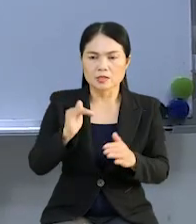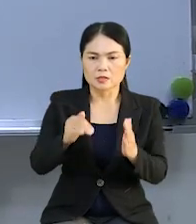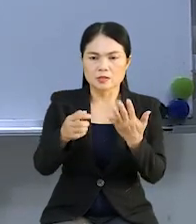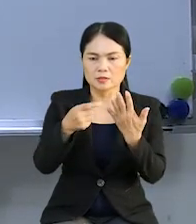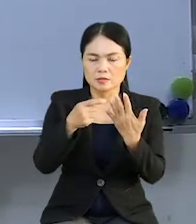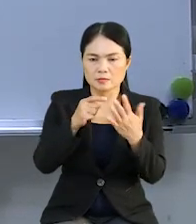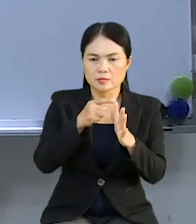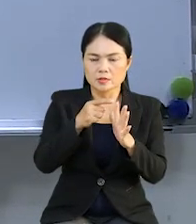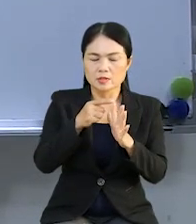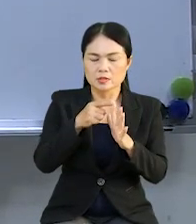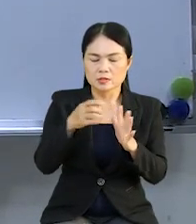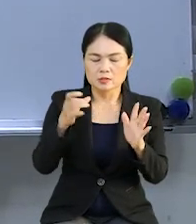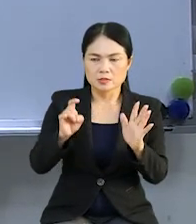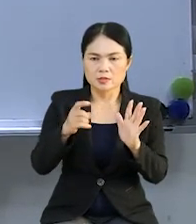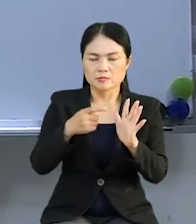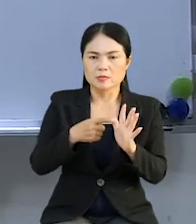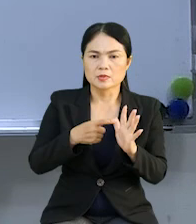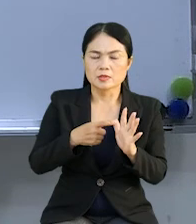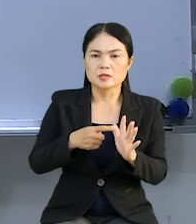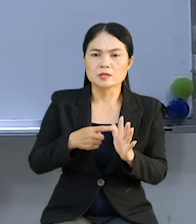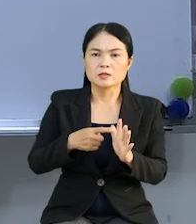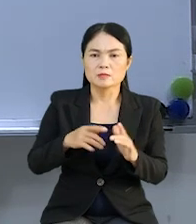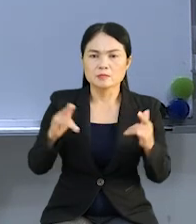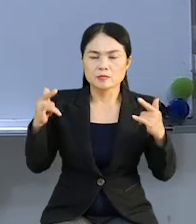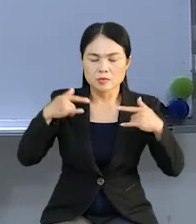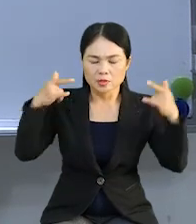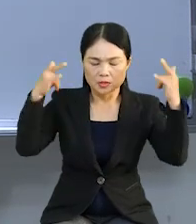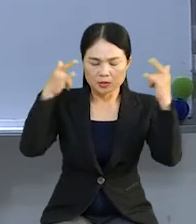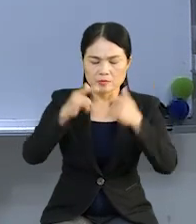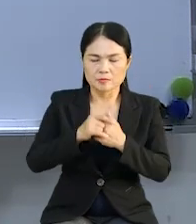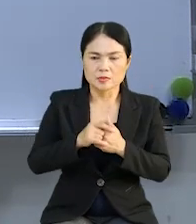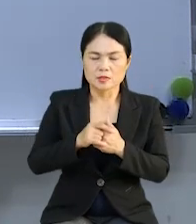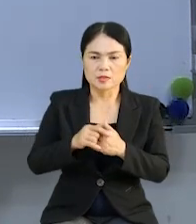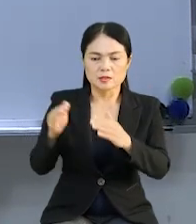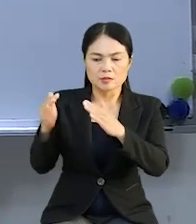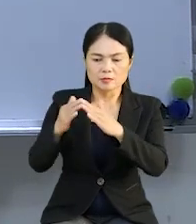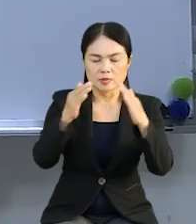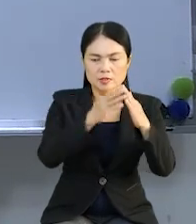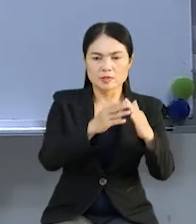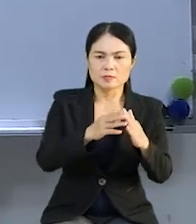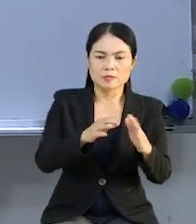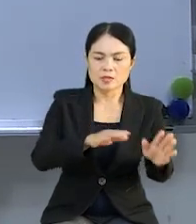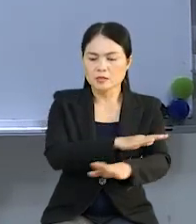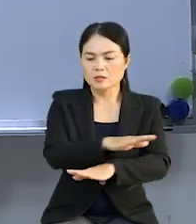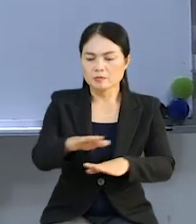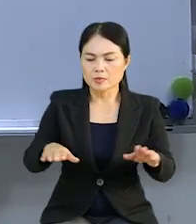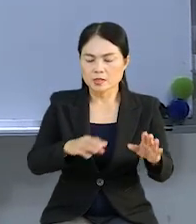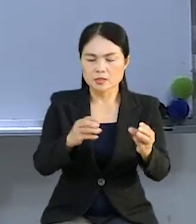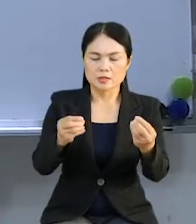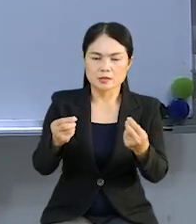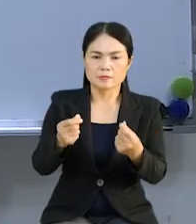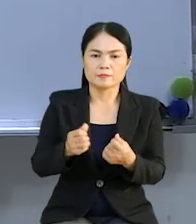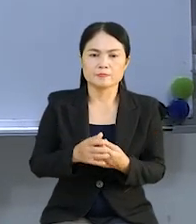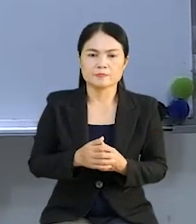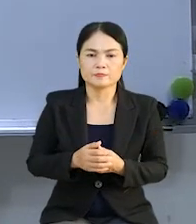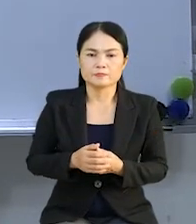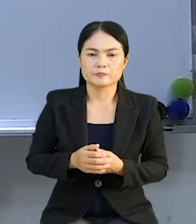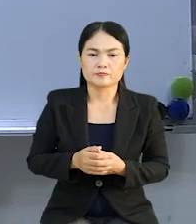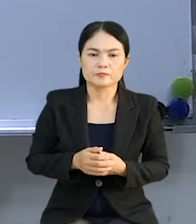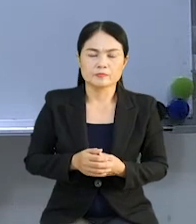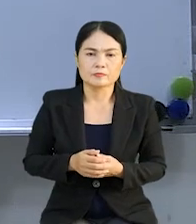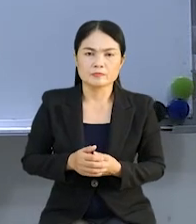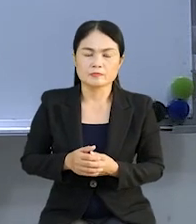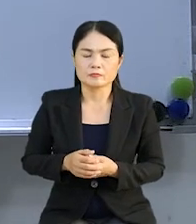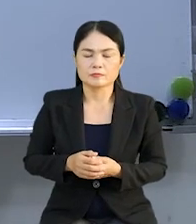าบุไรเทียนีแดนหรือแดนใดนะก้นนะบาดยังไม่ได้ก้นบ